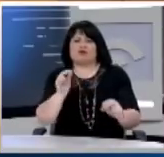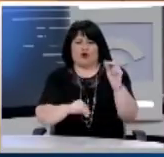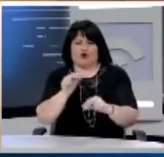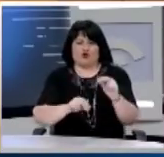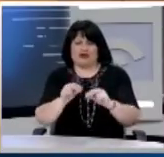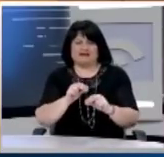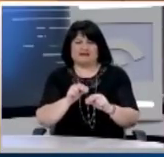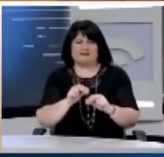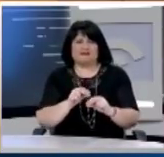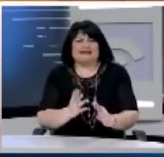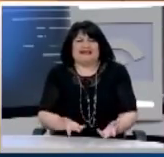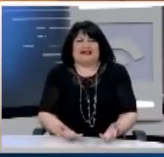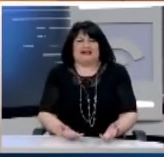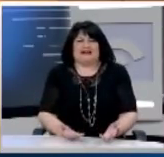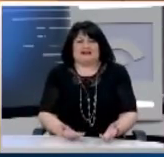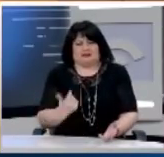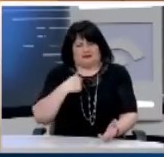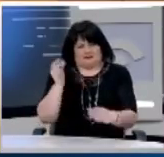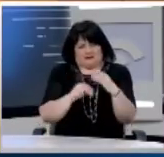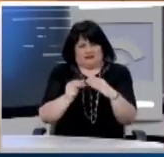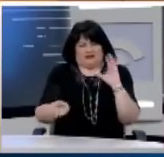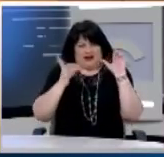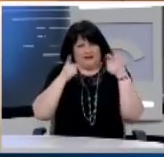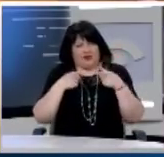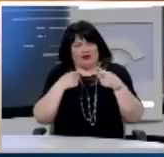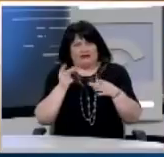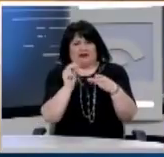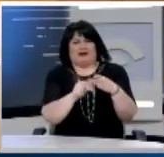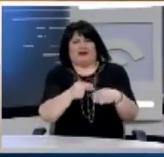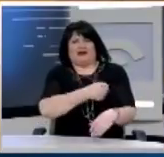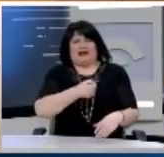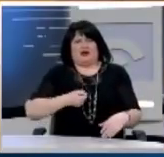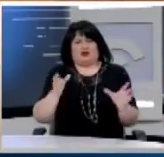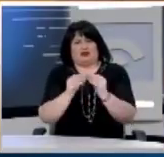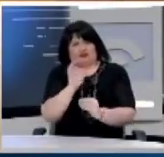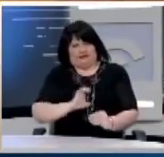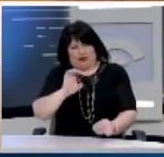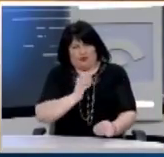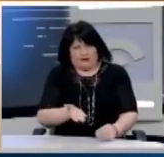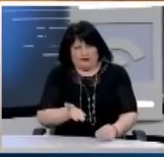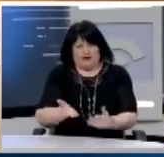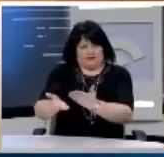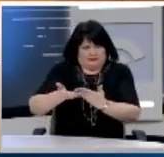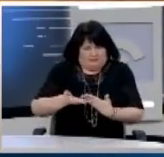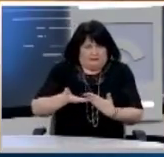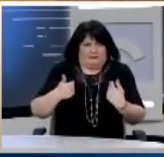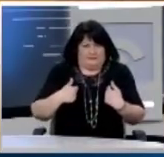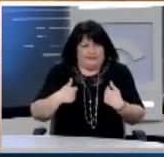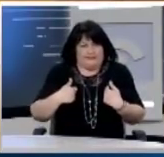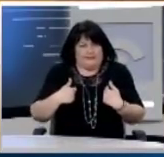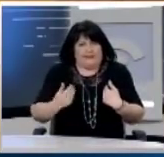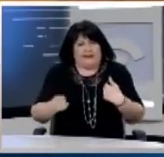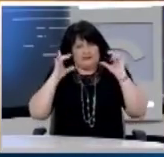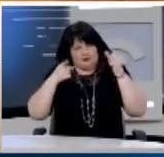ευρωεκλογές? Υποστηρίξτε μας για να υποστηρίξουμε τη λιτότητα στην Ευρώπη? Υποστηρίξτε μας για